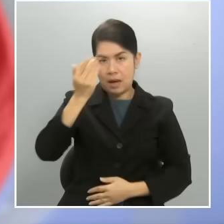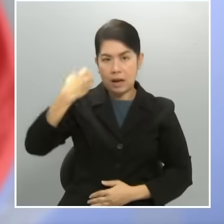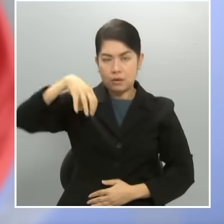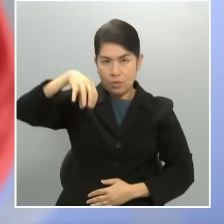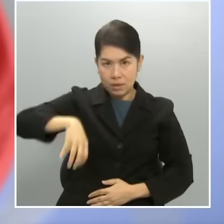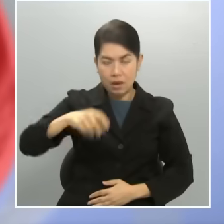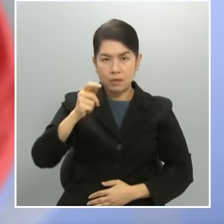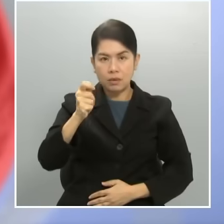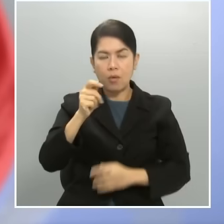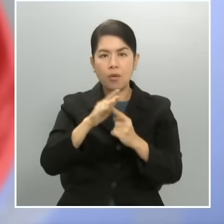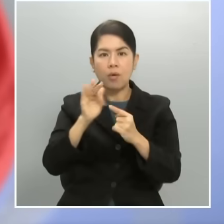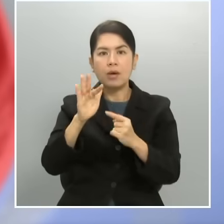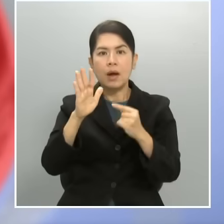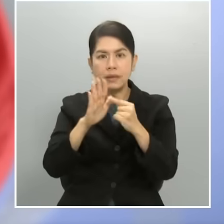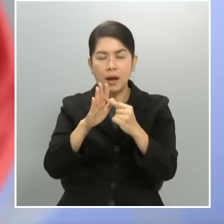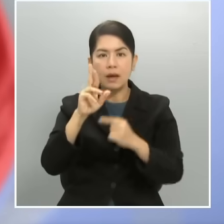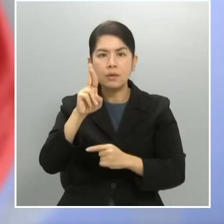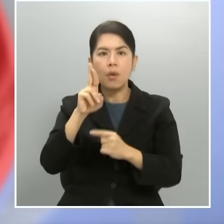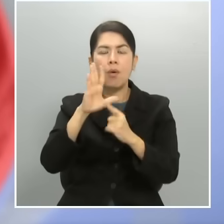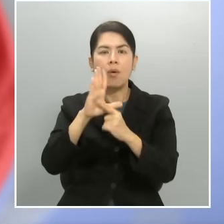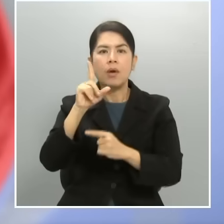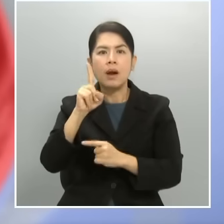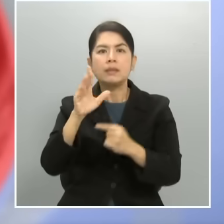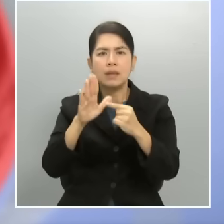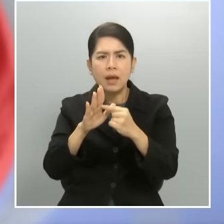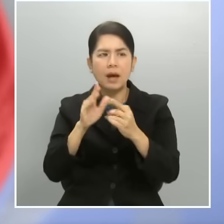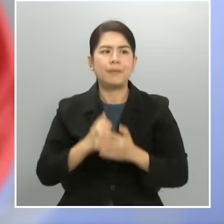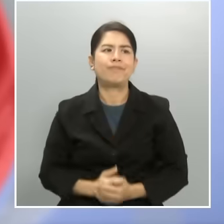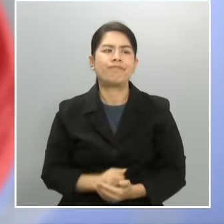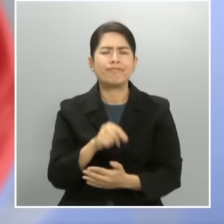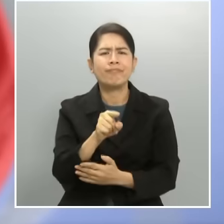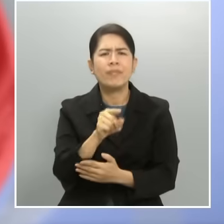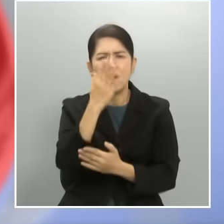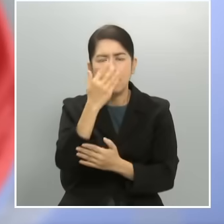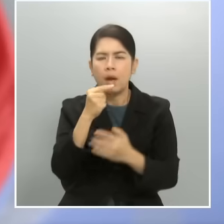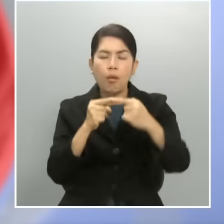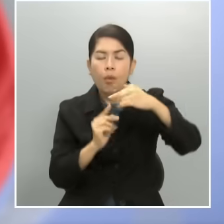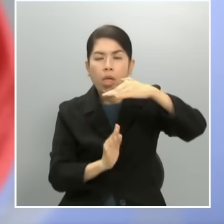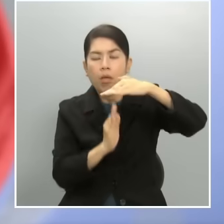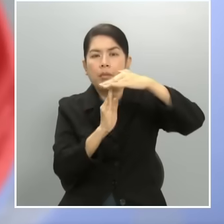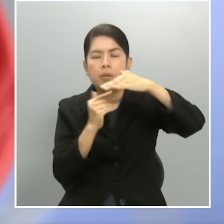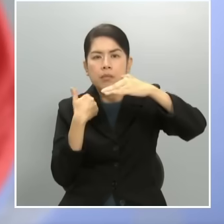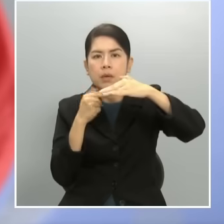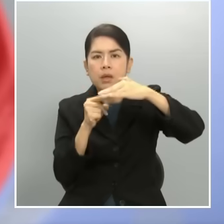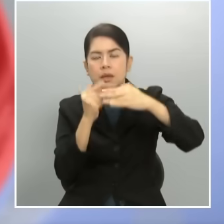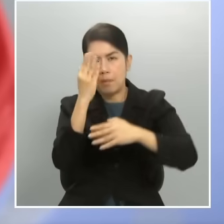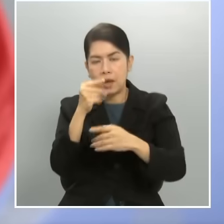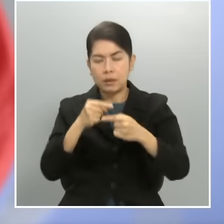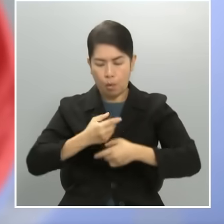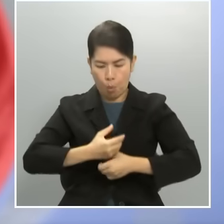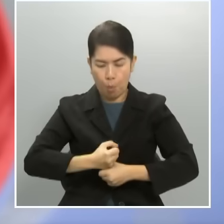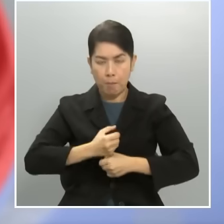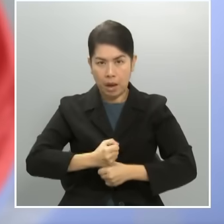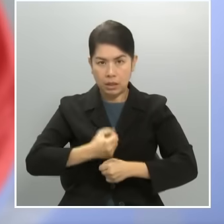สุดท้ายตำรวจต้องให้ปล่อยลมยางออกแล้วก็ขับรถรอดไปได้นะฮะเขาต้องการที่จะเอารูปปั้นรูปเนี้ยไปตั้งเอาไว้นะครับ